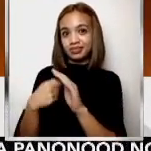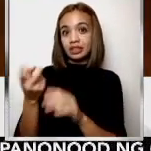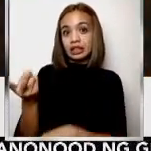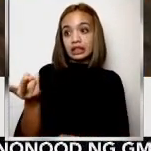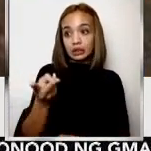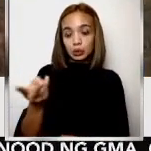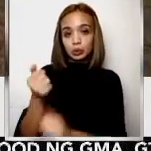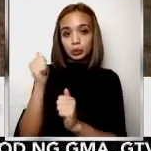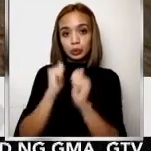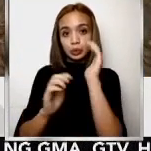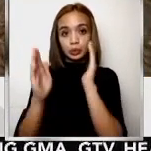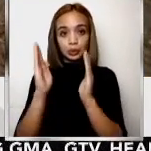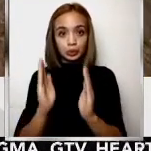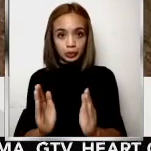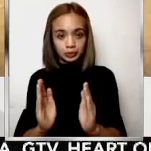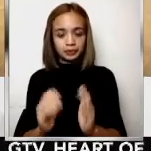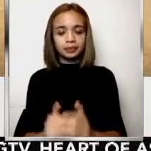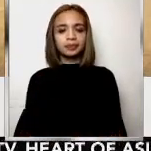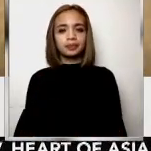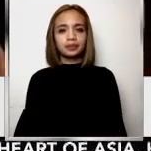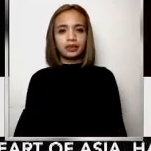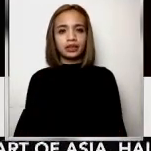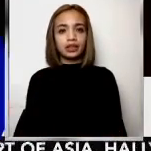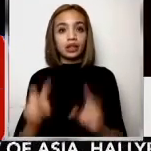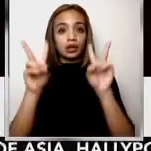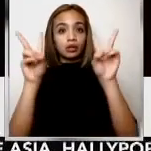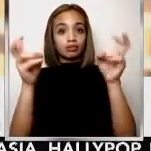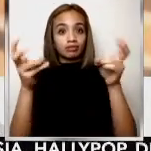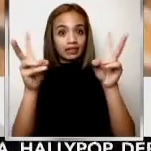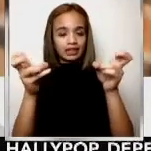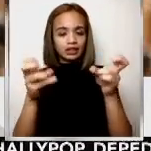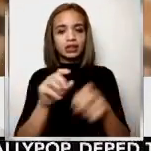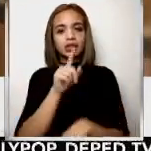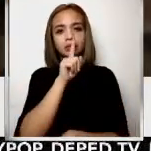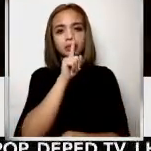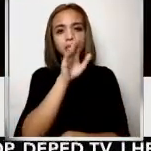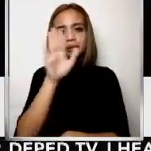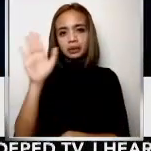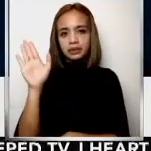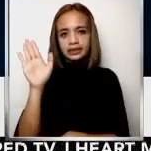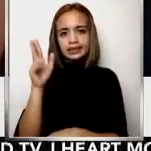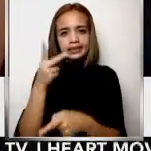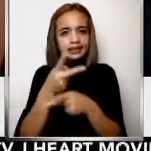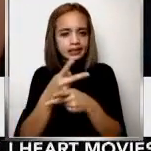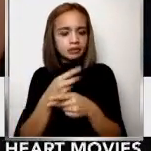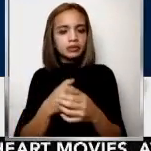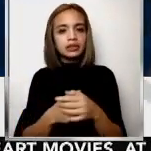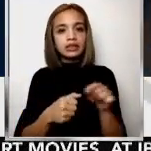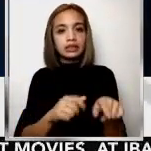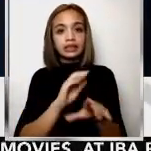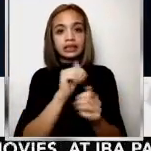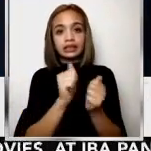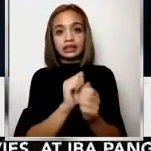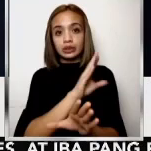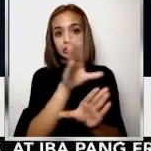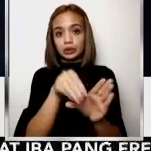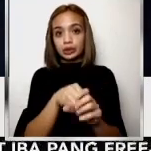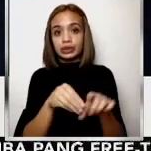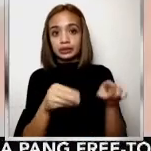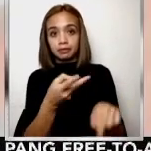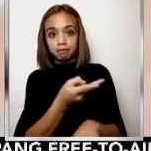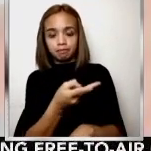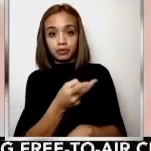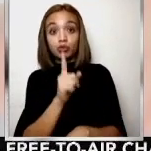Regal Studio Presents, Promises to Keep, kasama sina Angel Guardian at Tyron Tan. Sa tunay na buhay